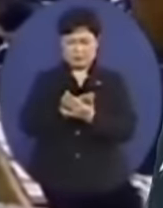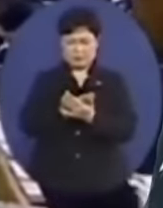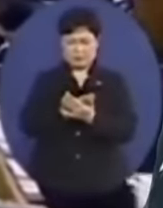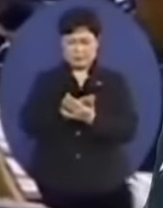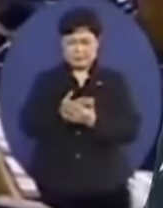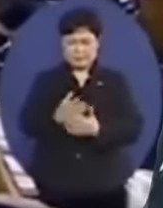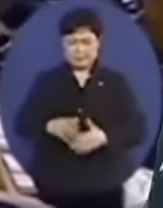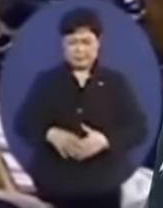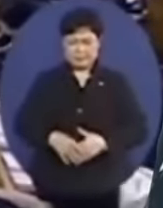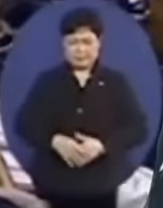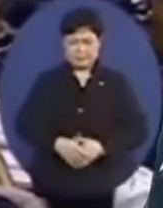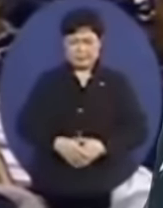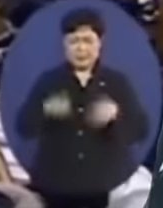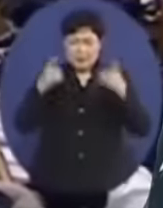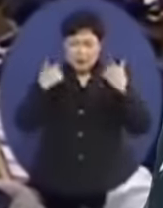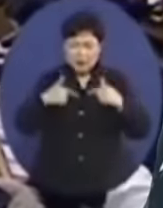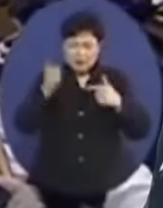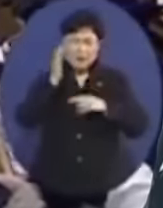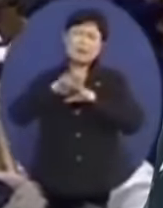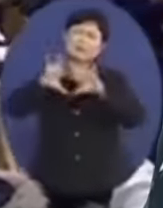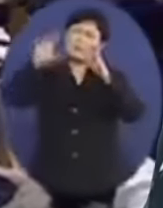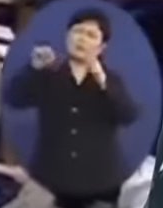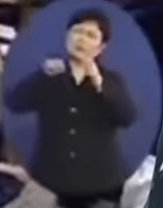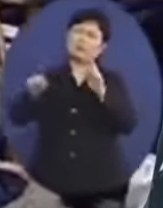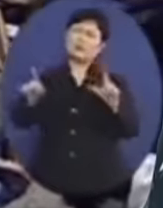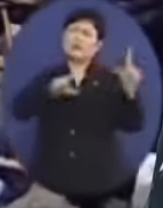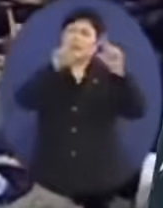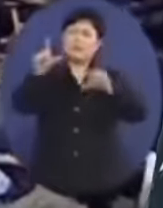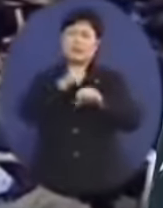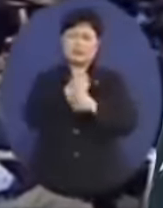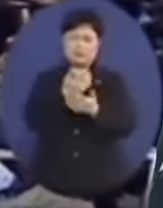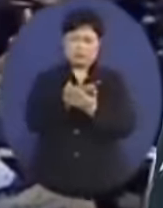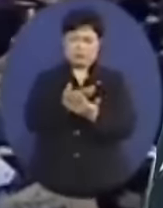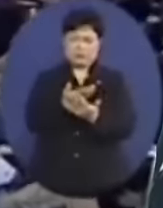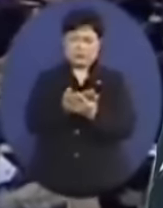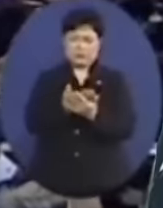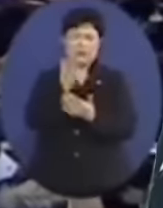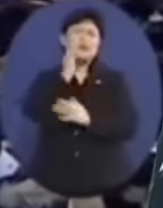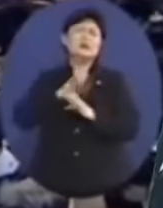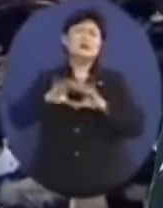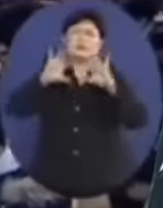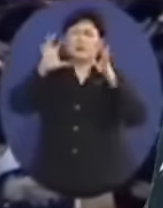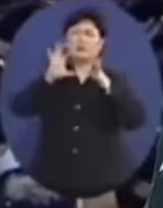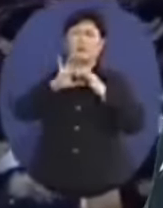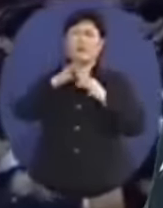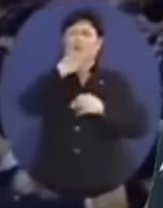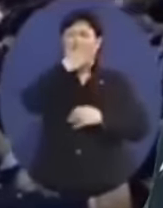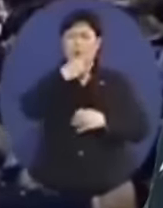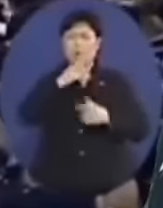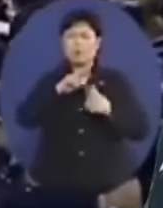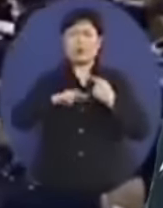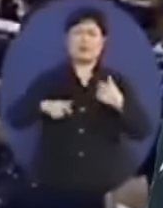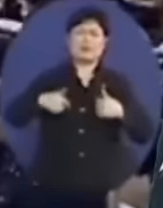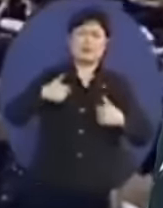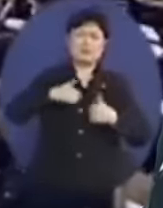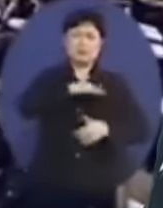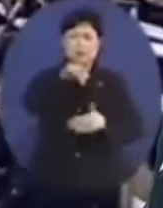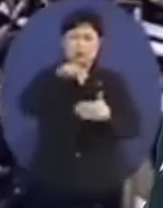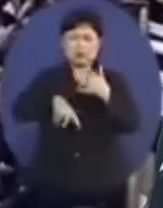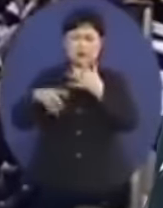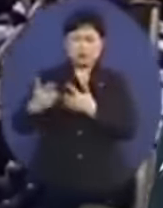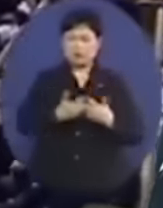아멘 언제나 천국 속에 살게 도와 주시옵소서 아멘 천국의 행복과 기쁨이 우리 속에 충만하게 도와